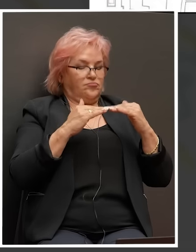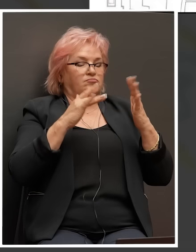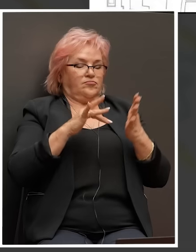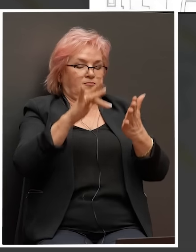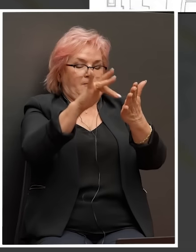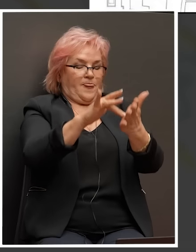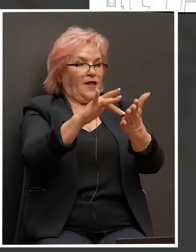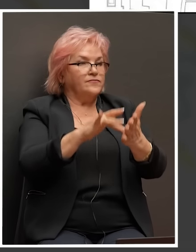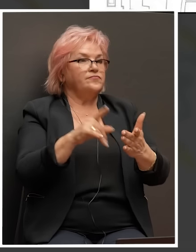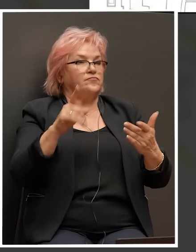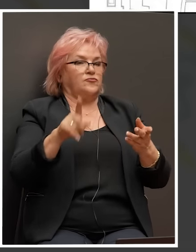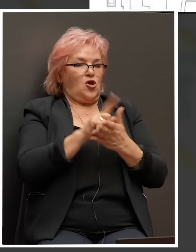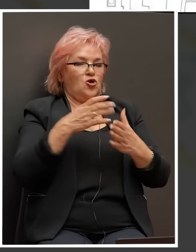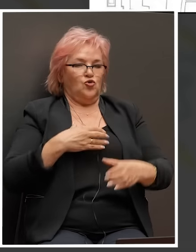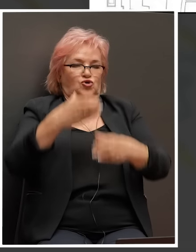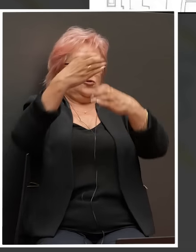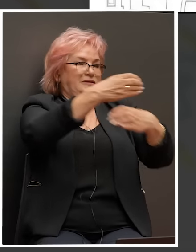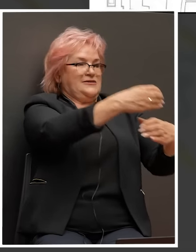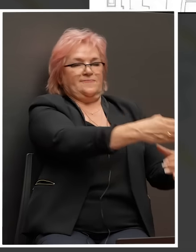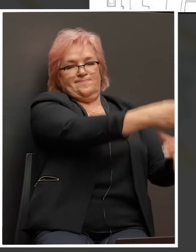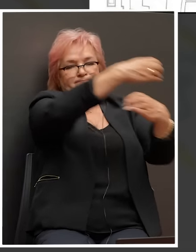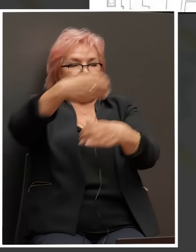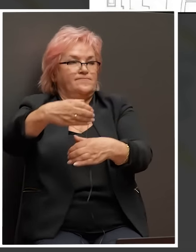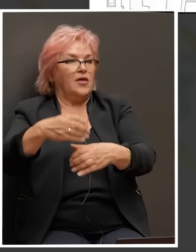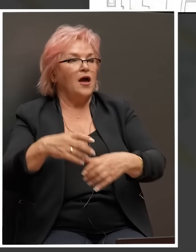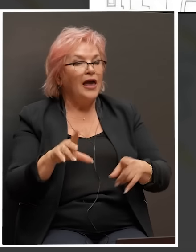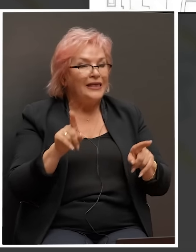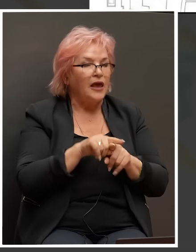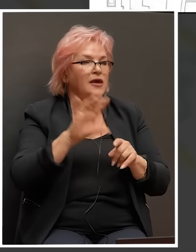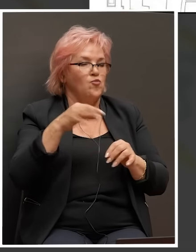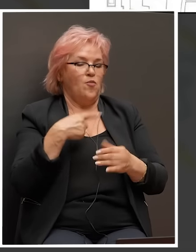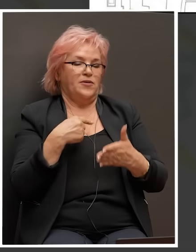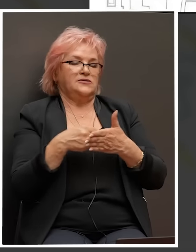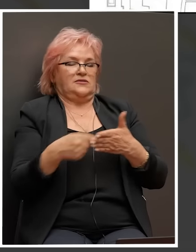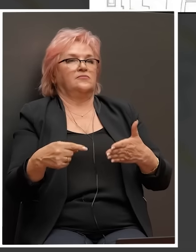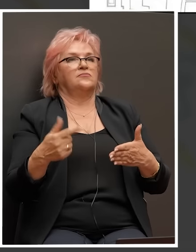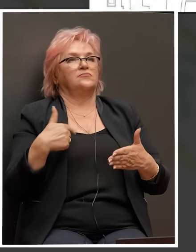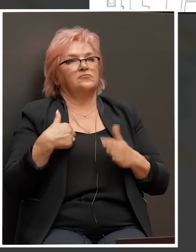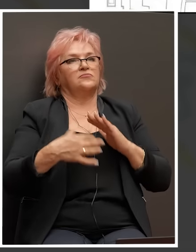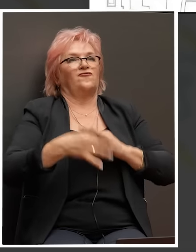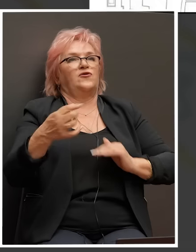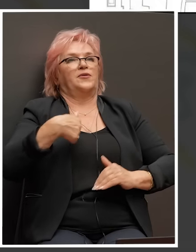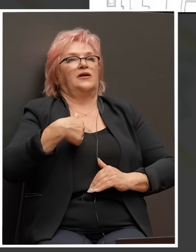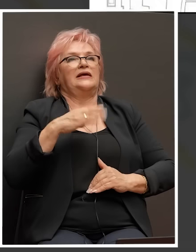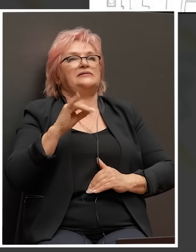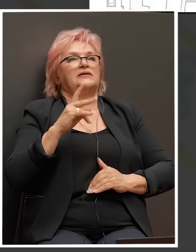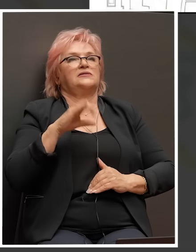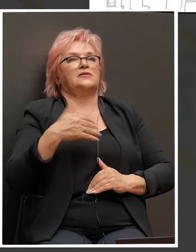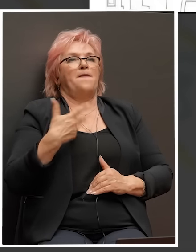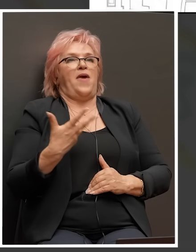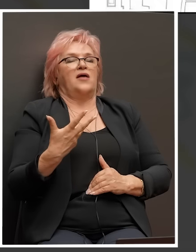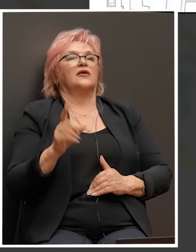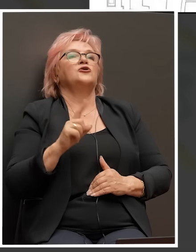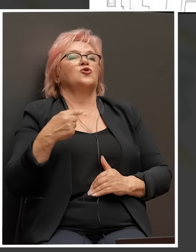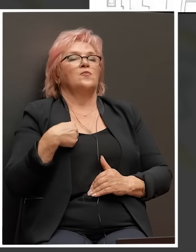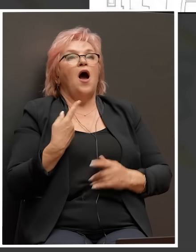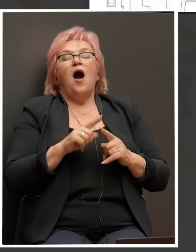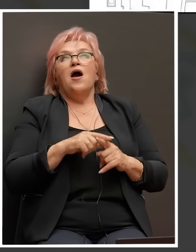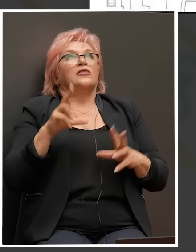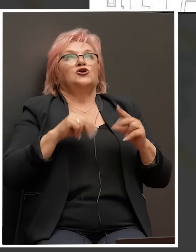этой площади этот обелиск должен был стоять. И тем самым отметить чудесное избрание Сикста V, потому что реально он воспринимал это как